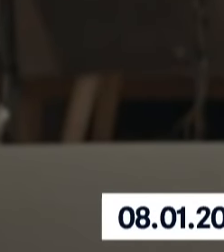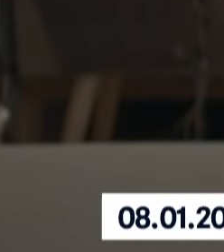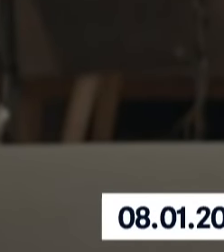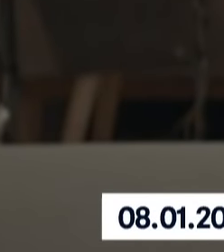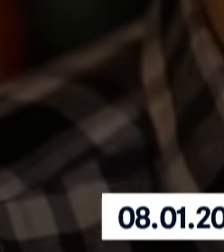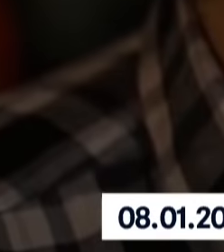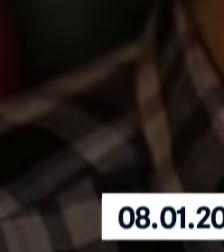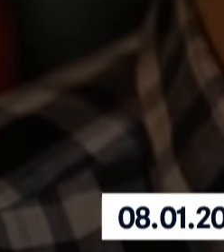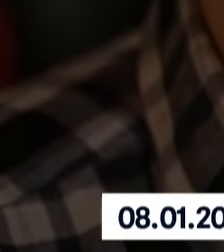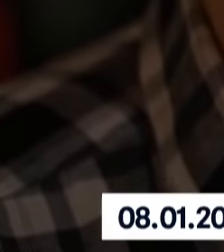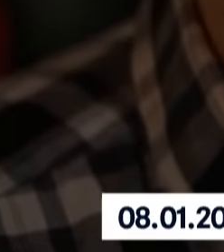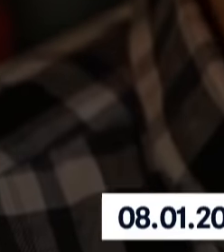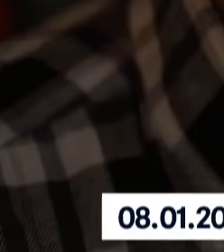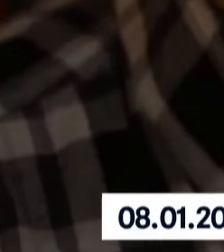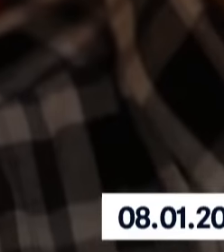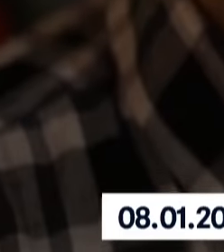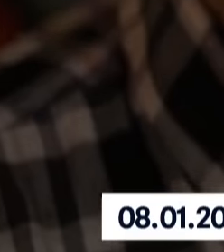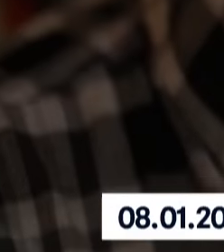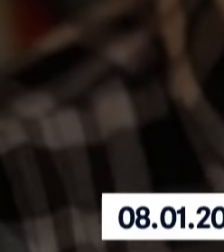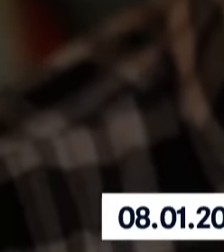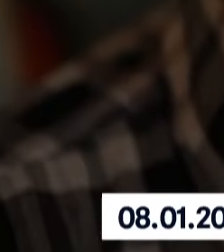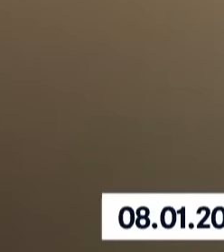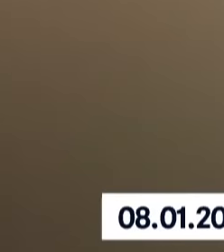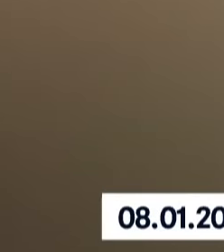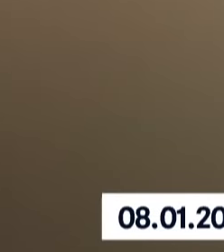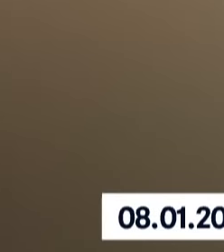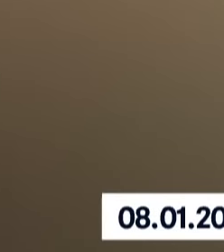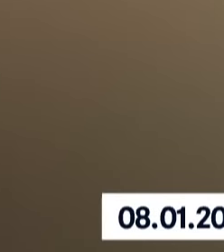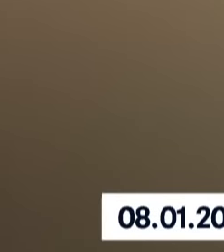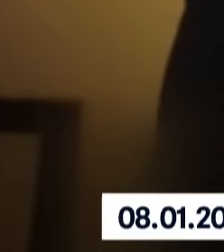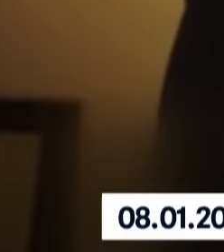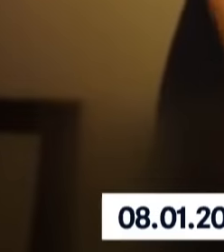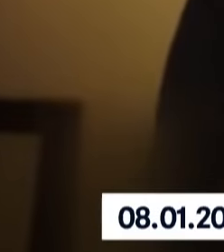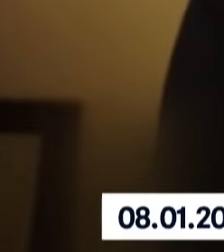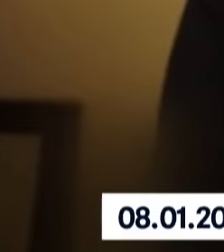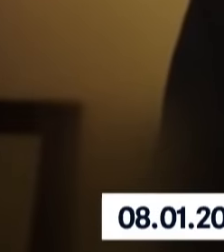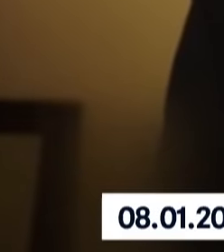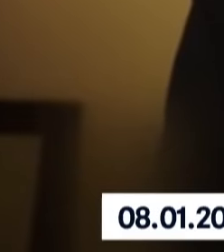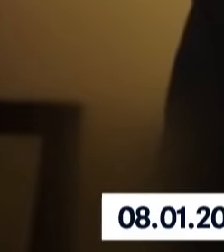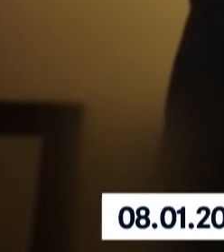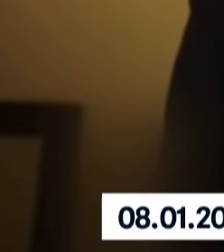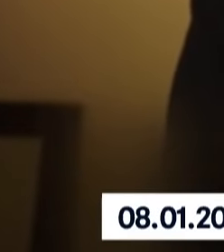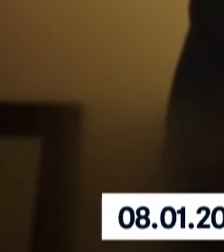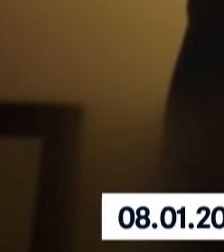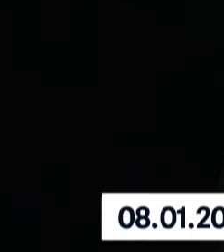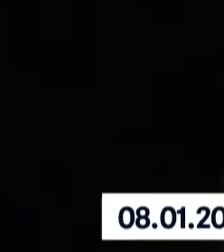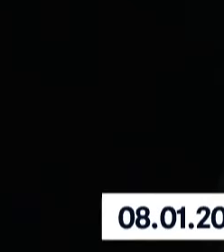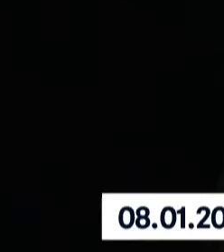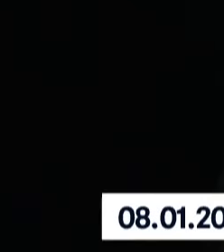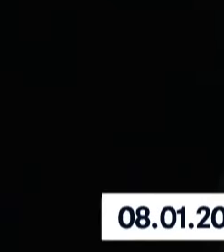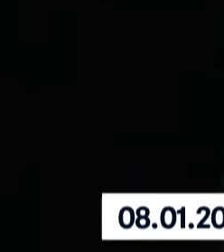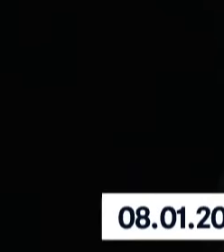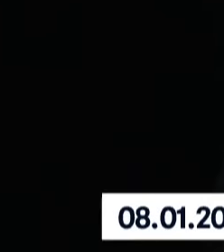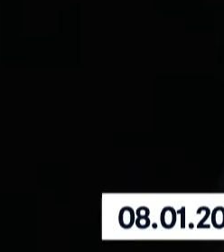החייל הקצה כזה. סיפור חייו ומותו בטרם עת של גיא בלילה, יוצר הסדרה המצליחה בני אור. המצלמה. זה